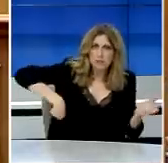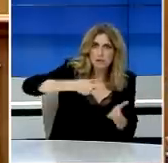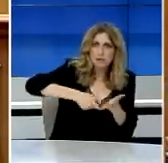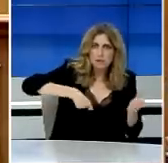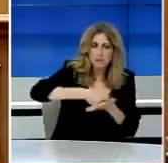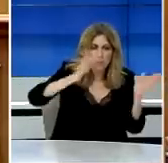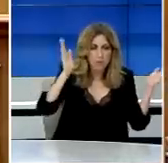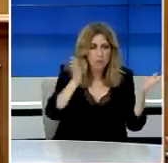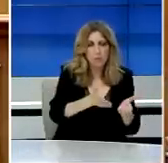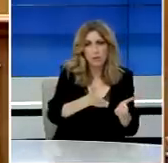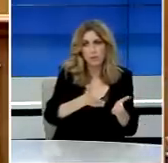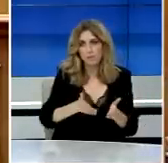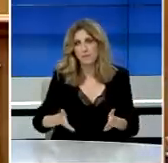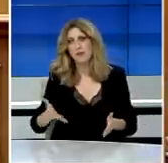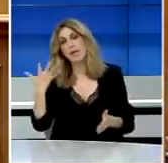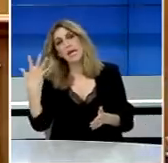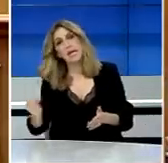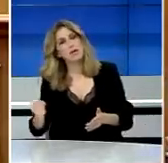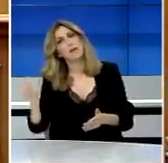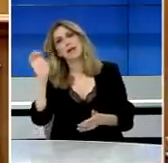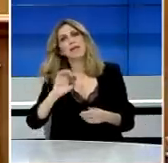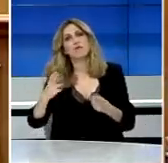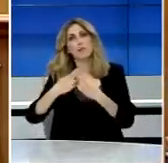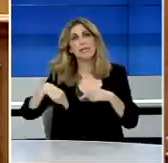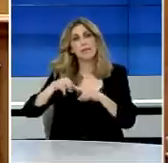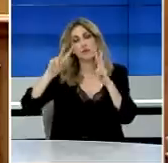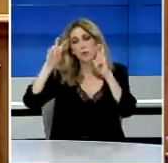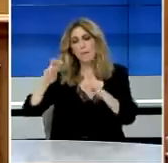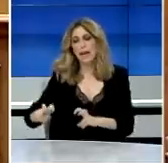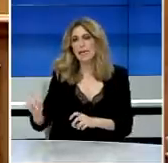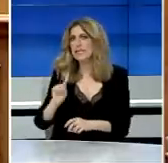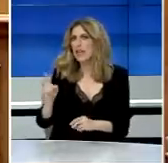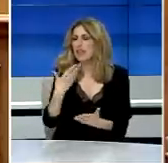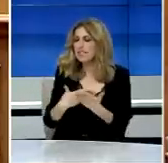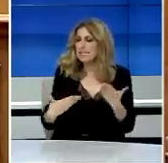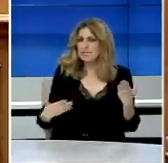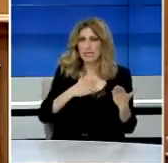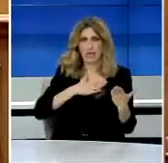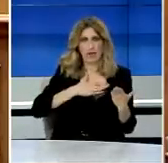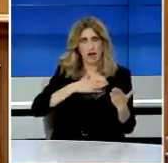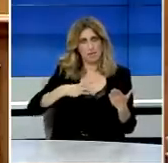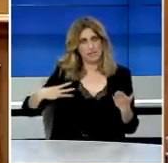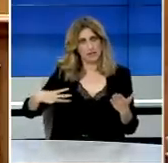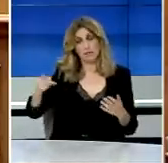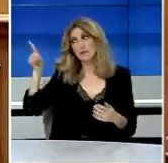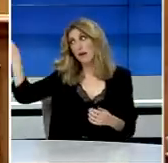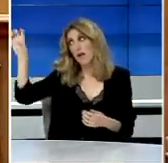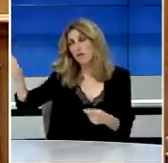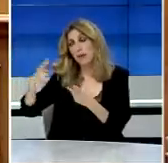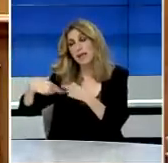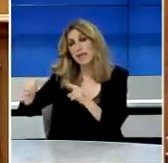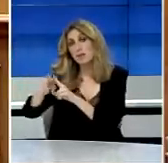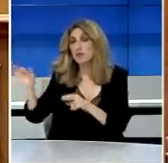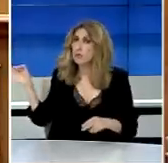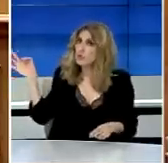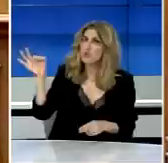offshore, σύμφωνα με μελέτη της Κομισιόν, όχι με στοιχεία του ΣΥΡΙΖΑ. Όλα αυτά έχουν ξαναγίνει επί των ημερών σας, κύριοι